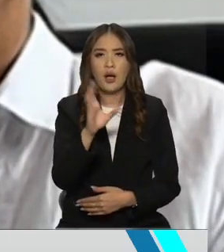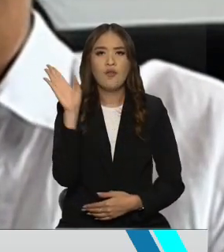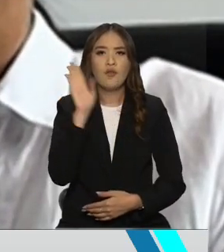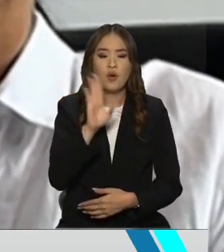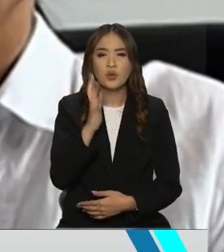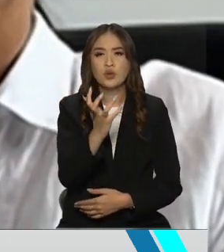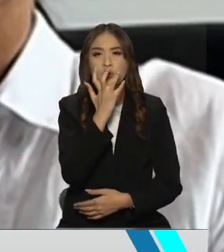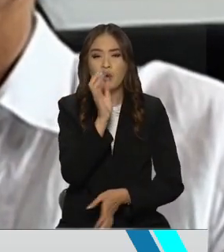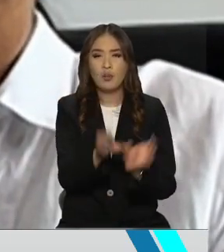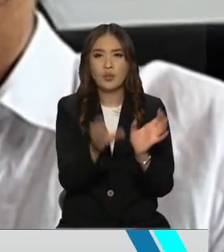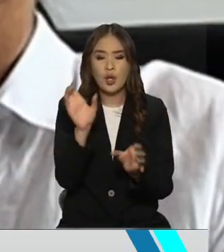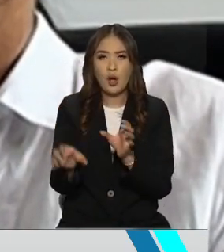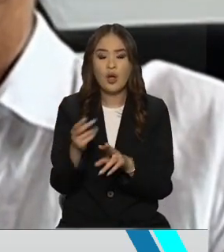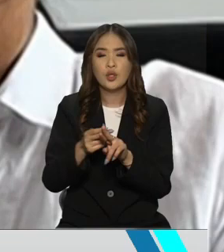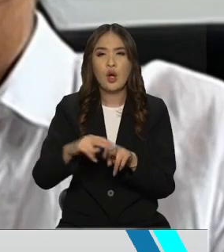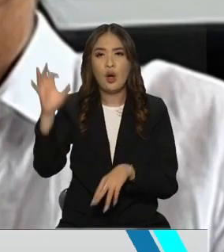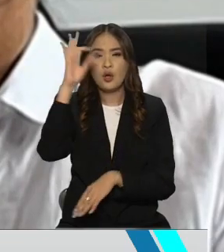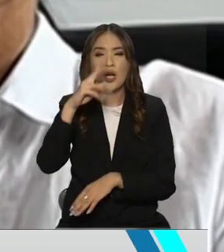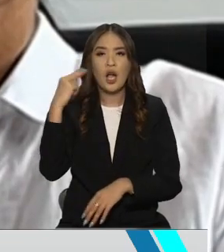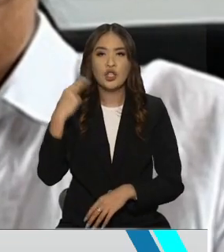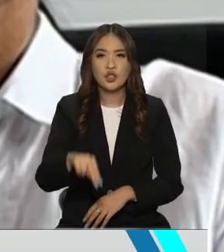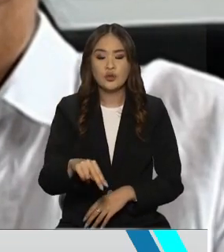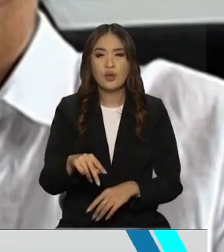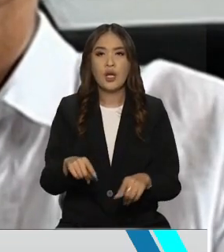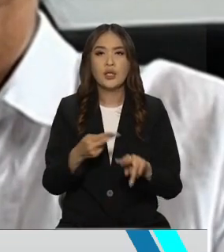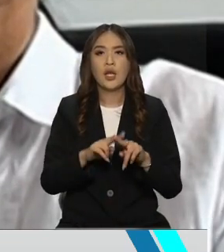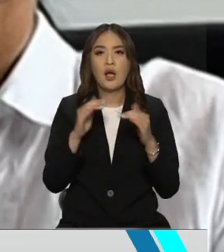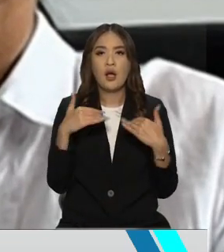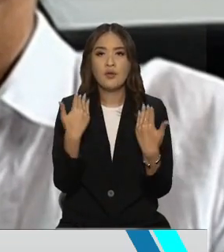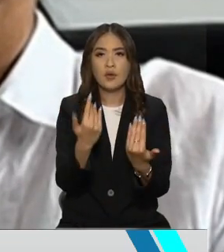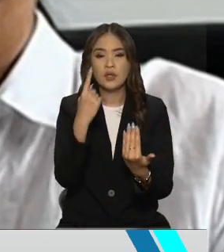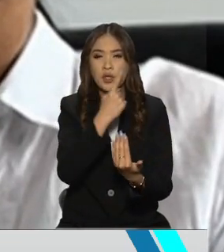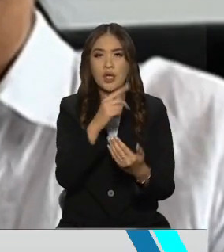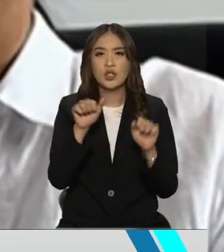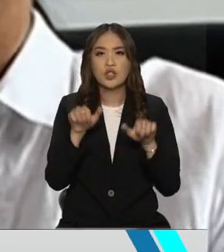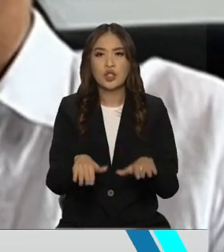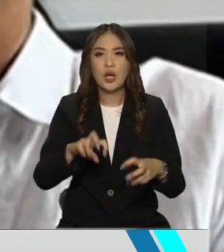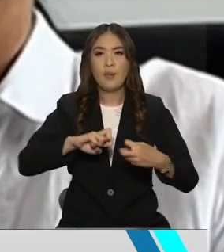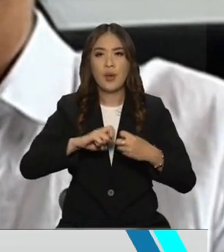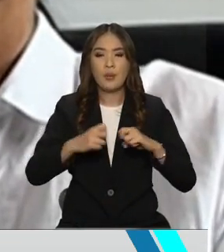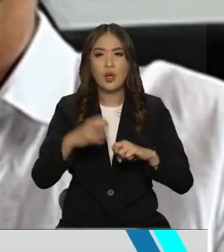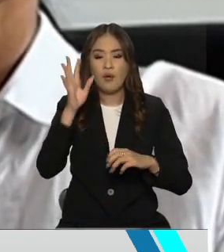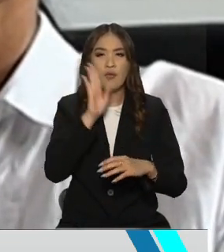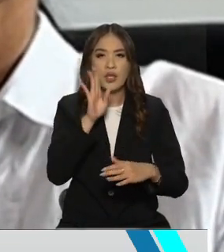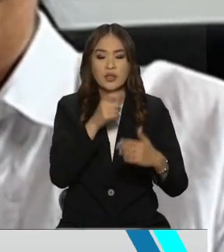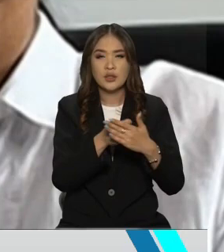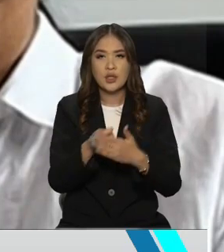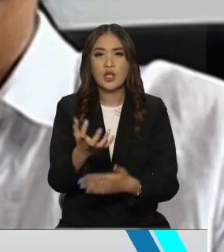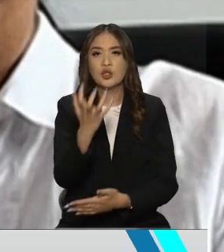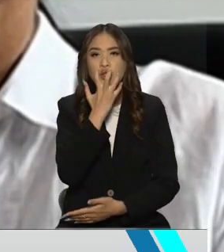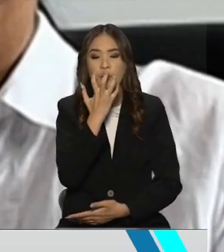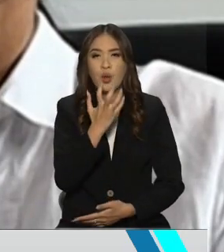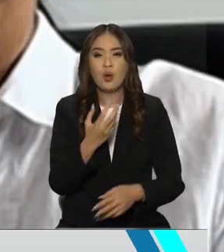теплоснабжения столицы, водоотведения и качества инфраструктуры. На ваш взгляд, решение проблемы с обеспечением водой и